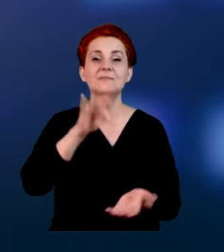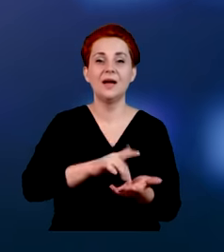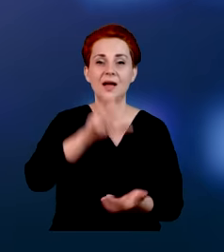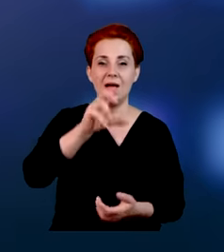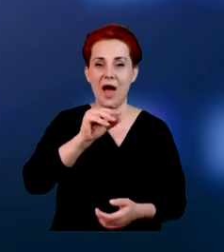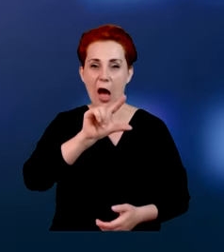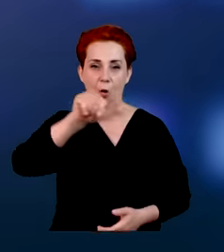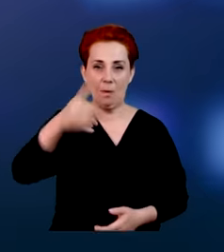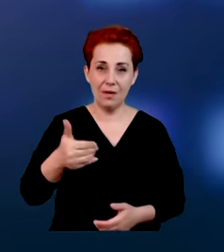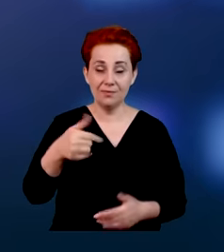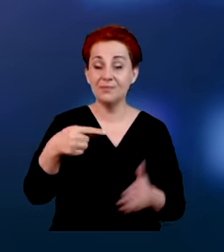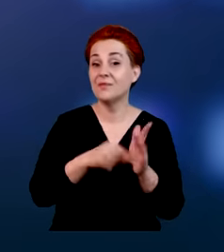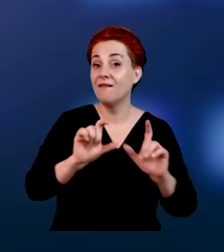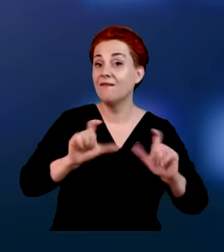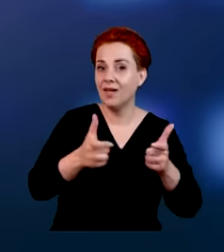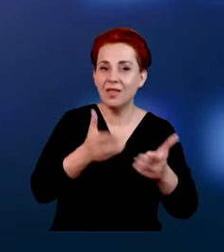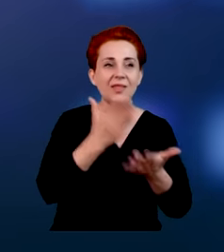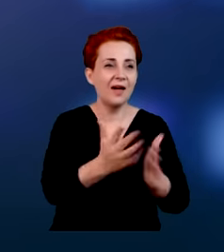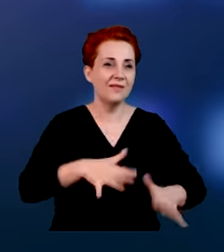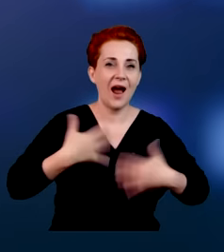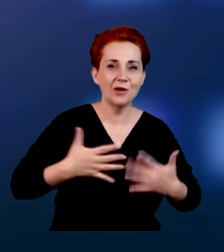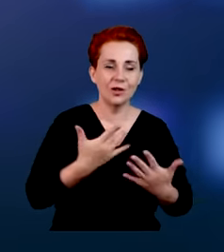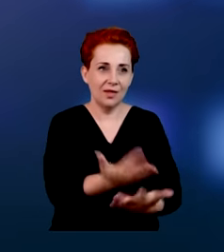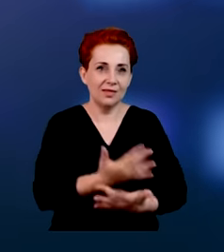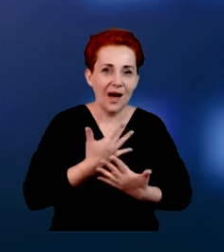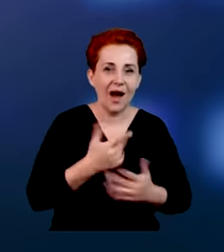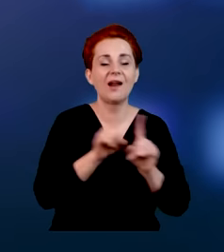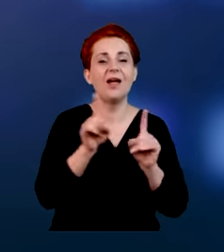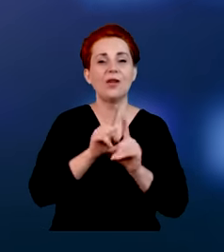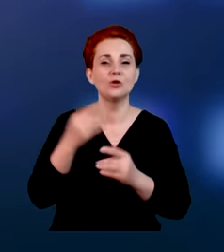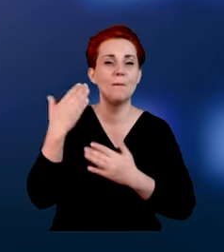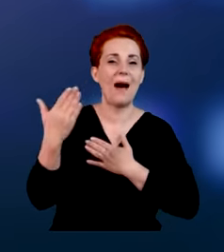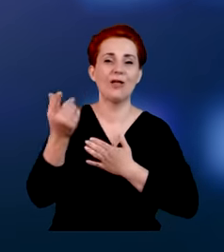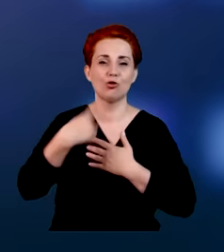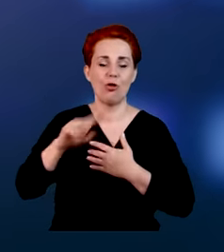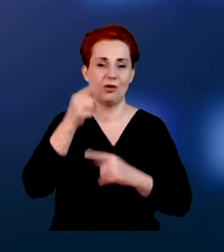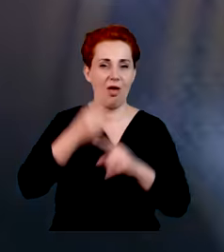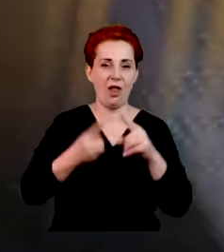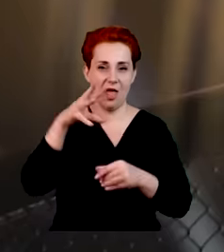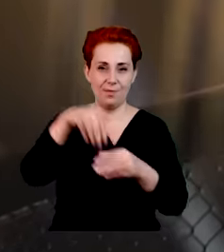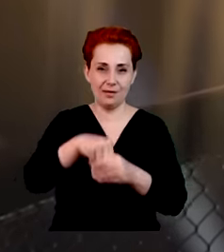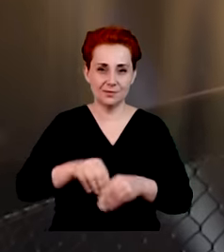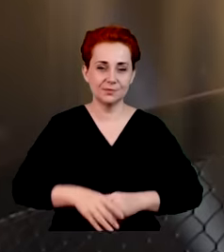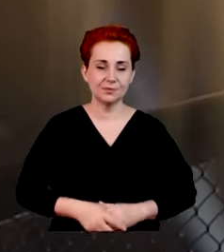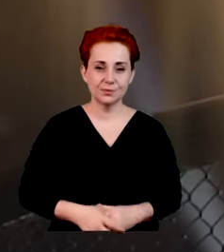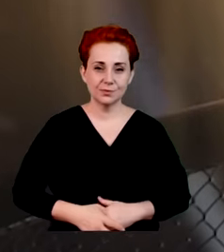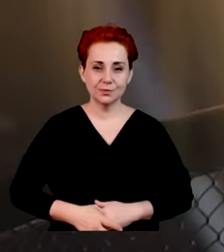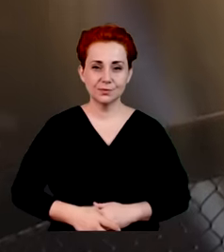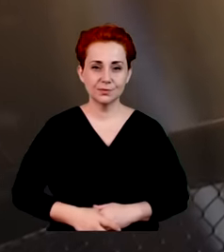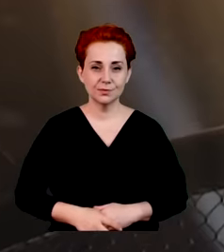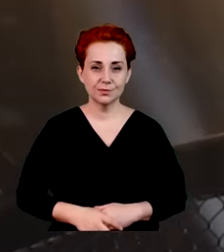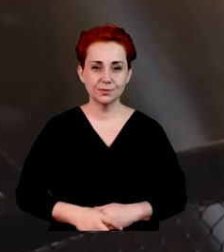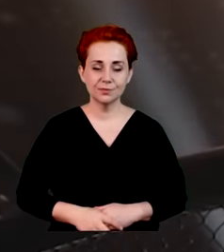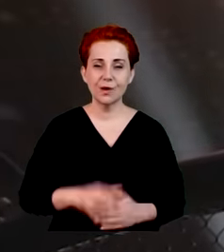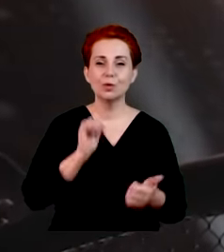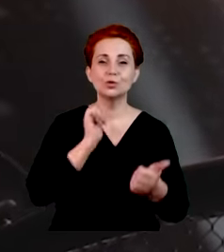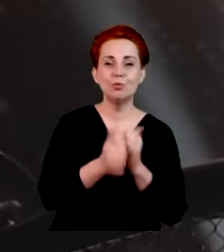wydarzenie oprócz sportowych wrażeń zaoferuje także patriotyczne akcenty Sport emocje